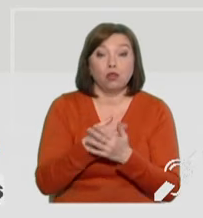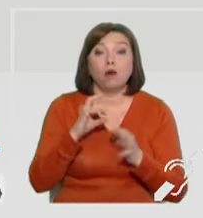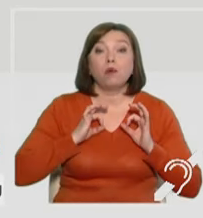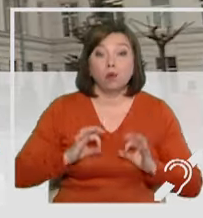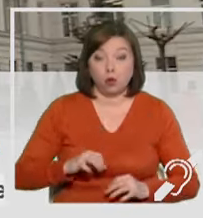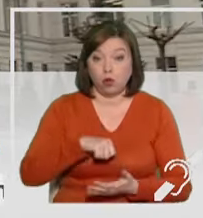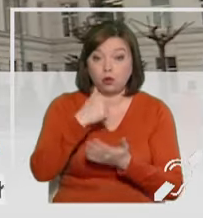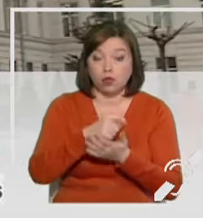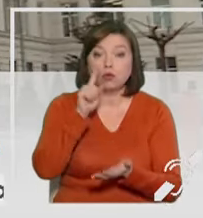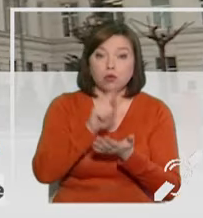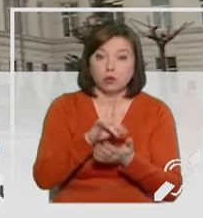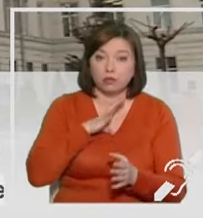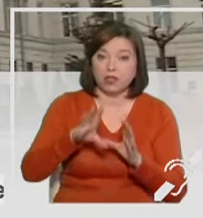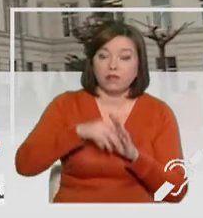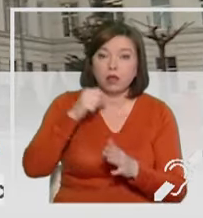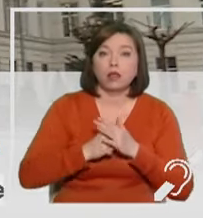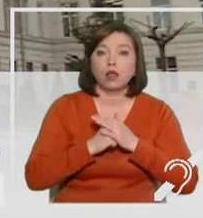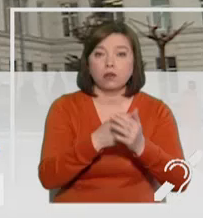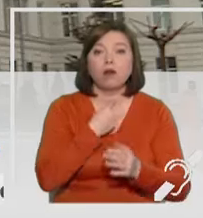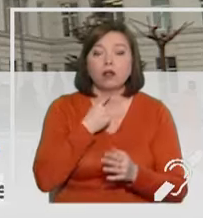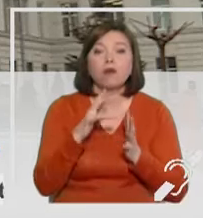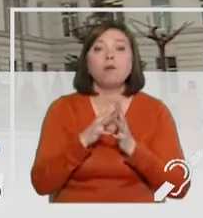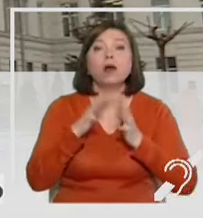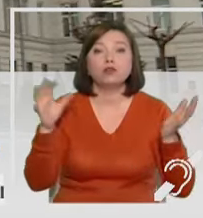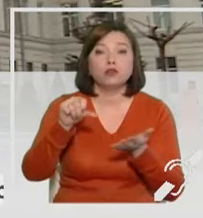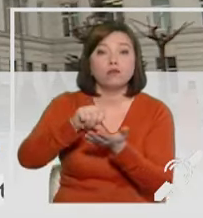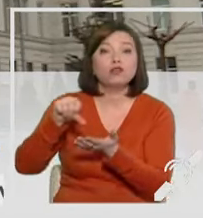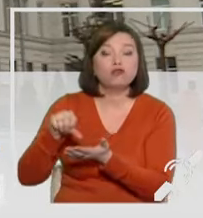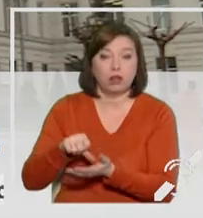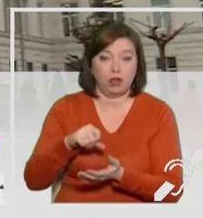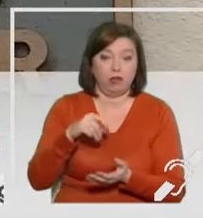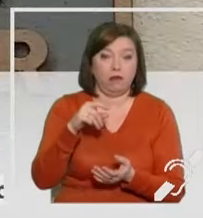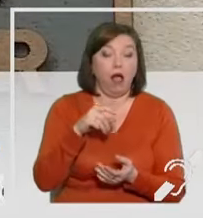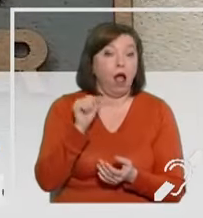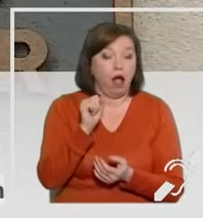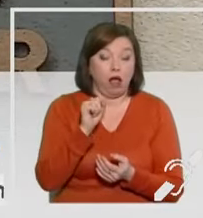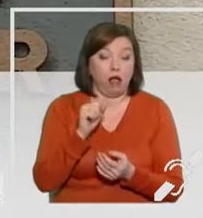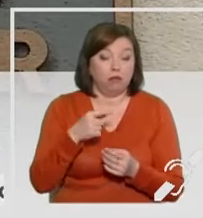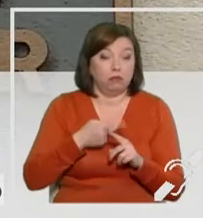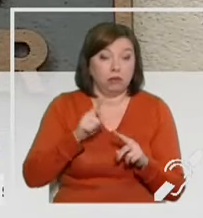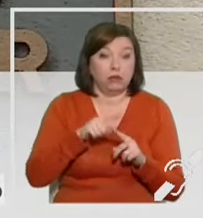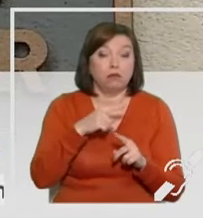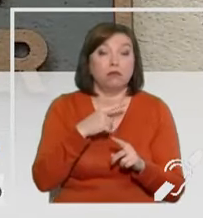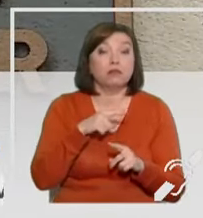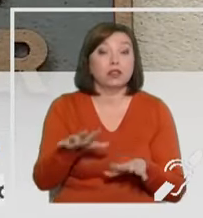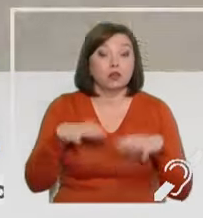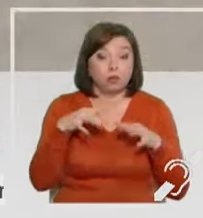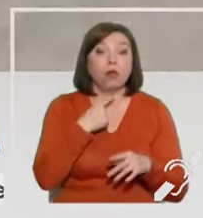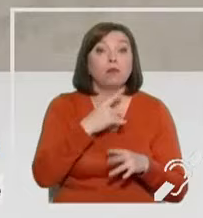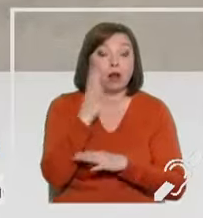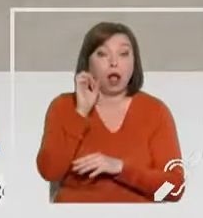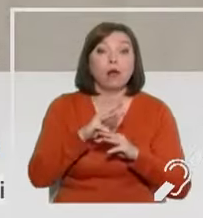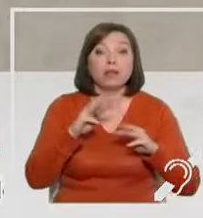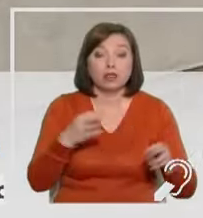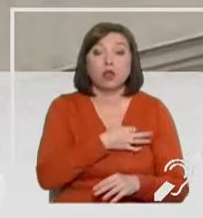procuror general ar urma să fie ales în baza votului majorității membrilor CSP. Proiectul a trecut de votul deputaților, iar Ministerul